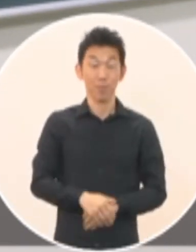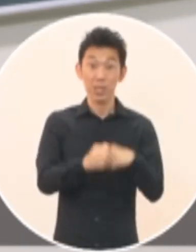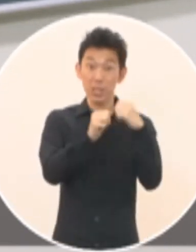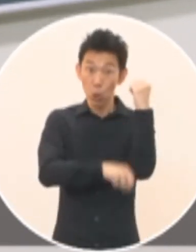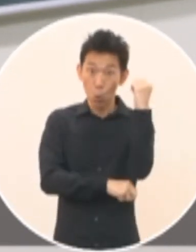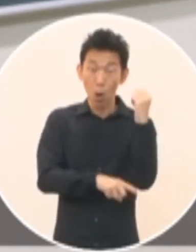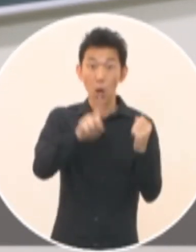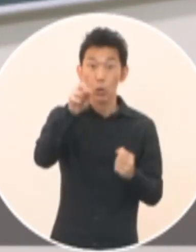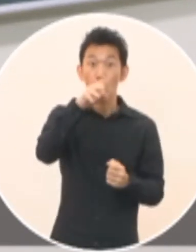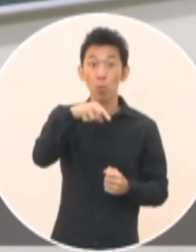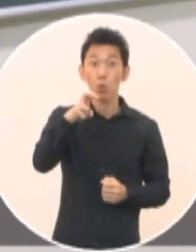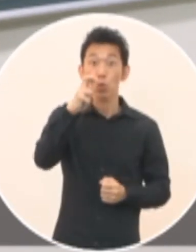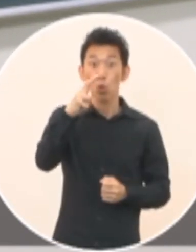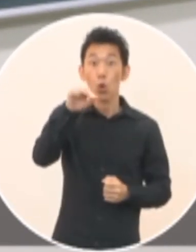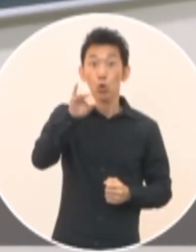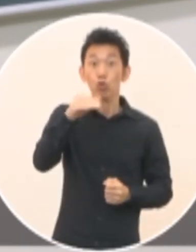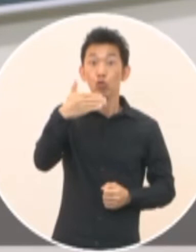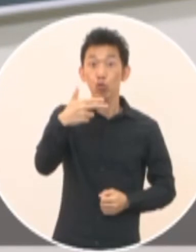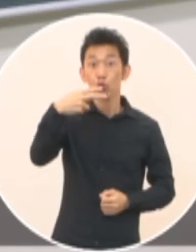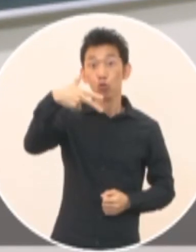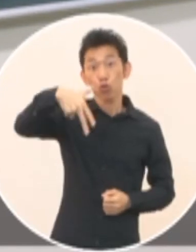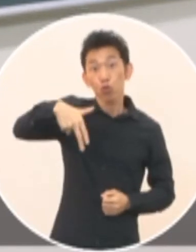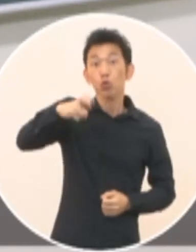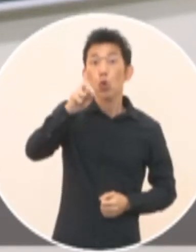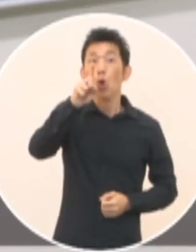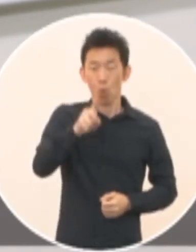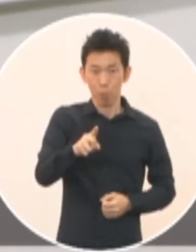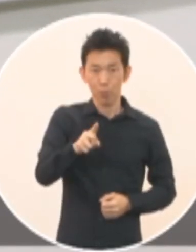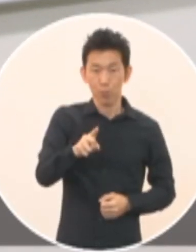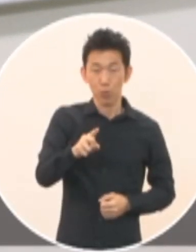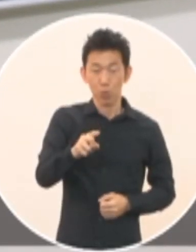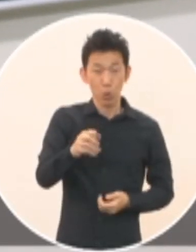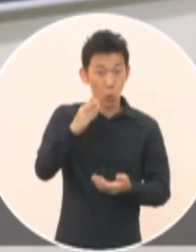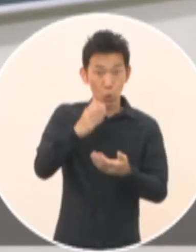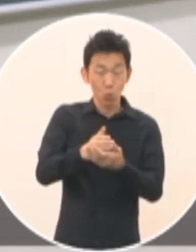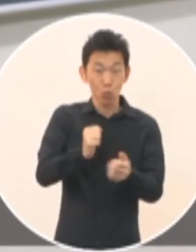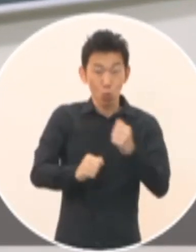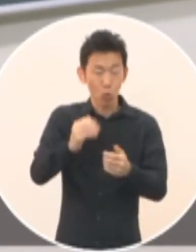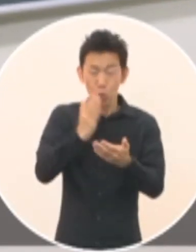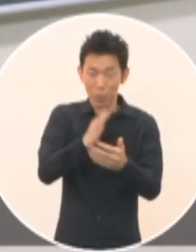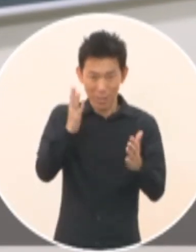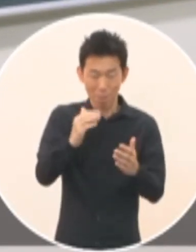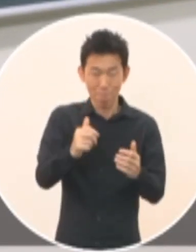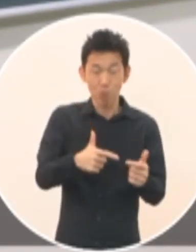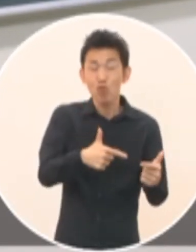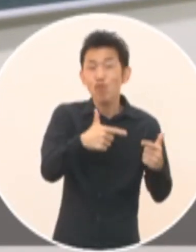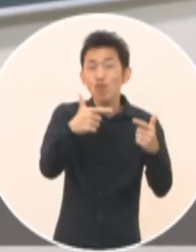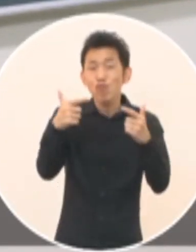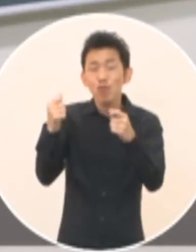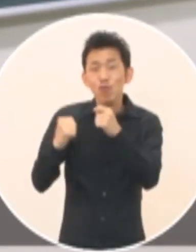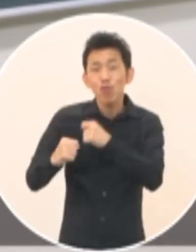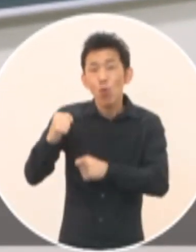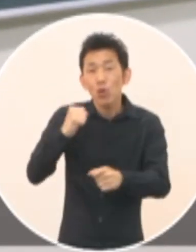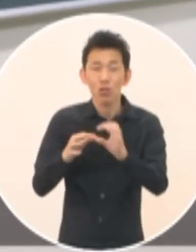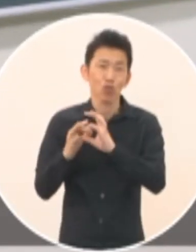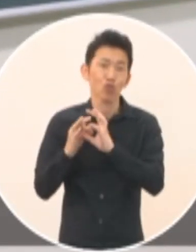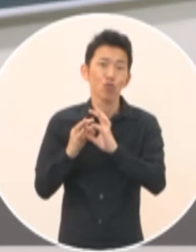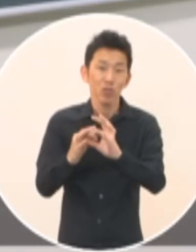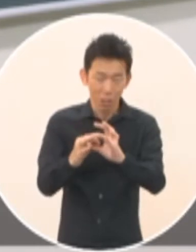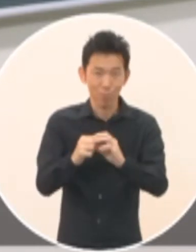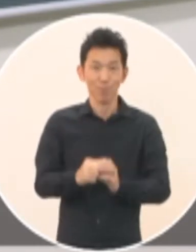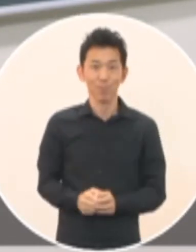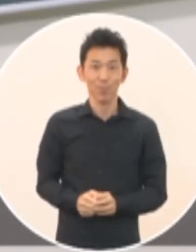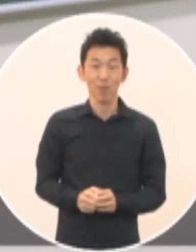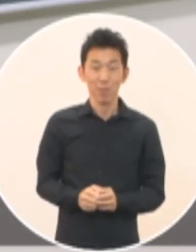ノンロックスロー。ノンロックスローというのは、止めずに行っていく、 ゆっくりした動きをずっと続けていくんですが、ま